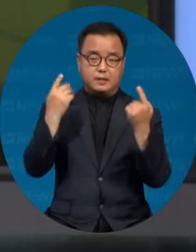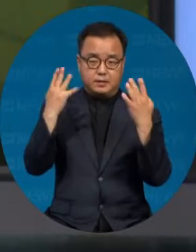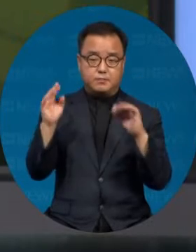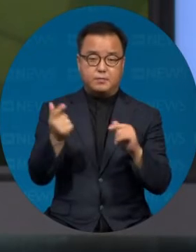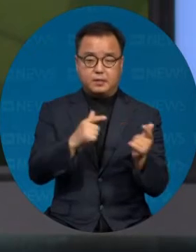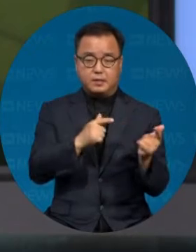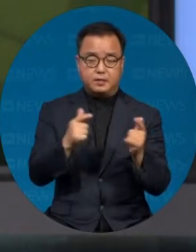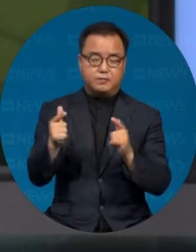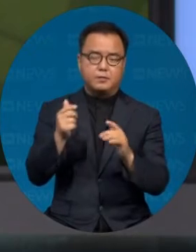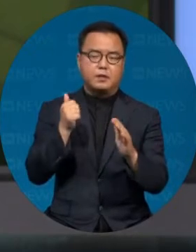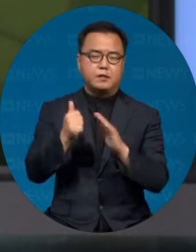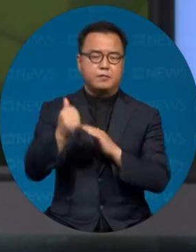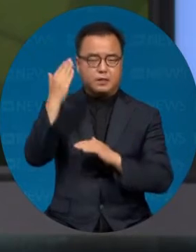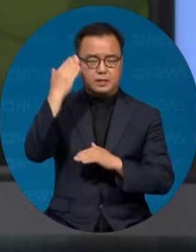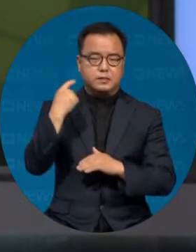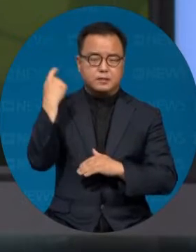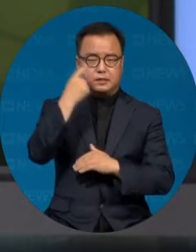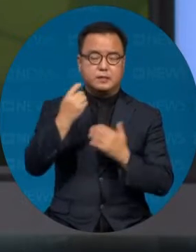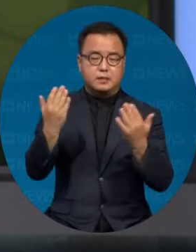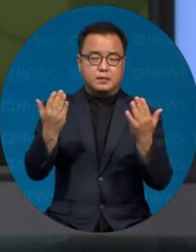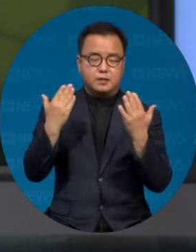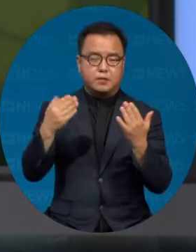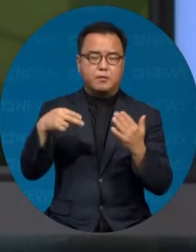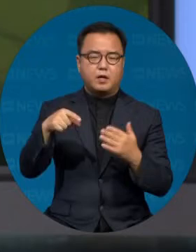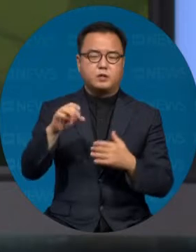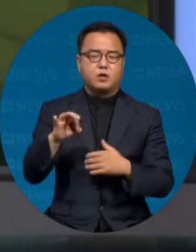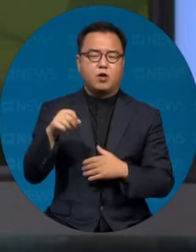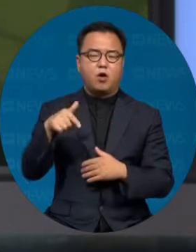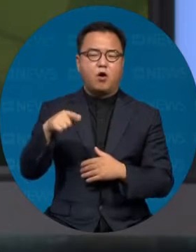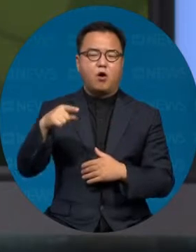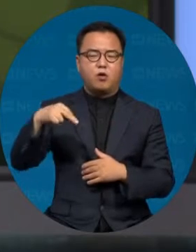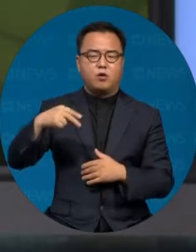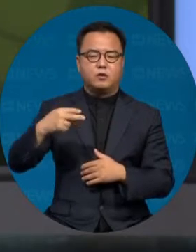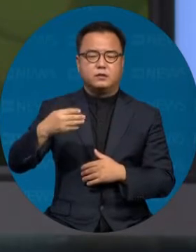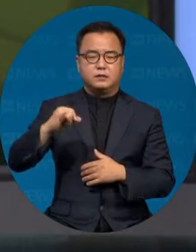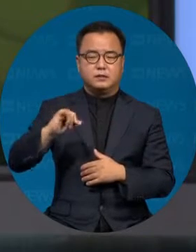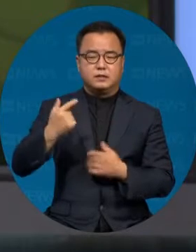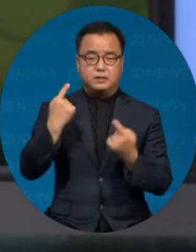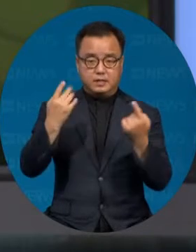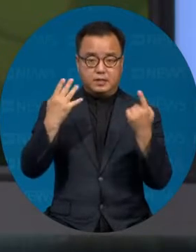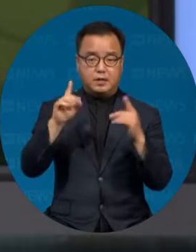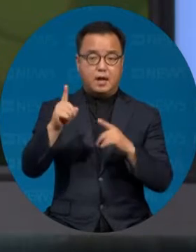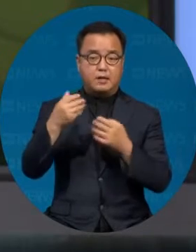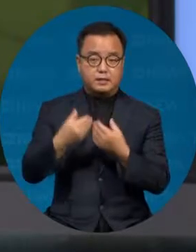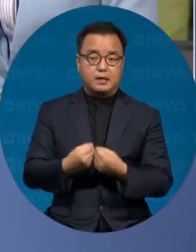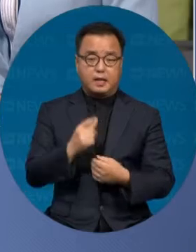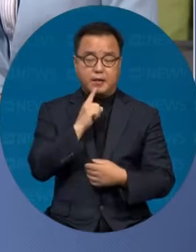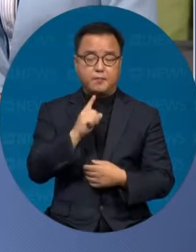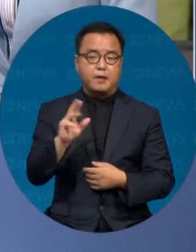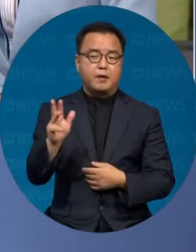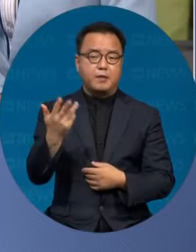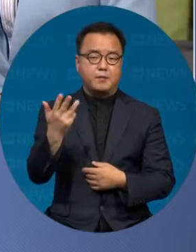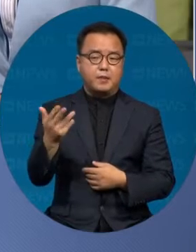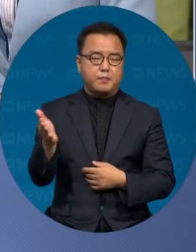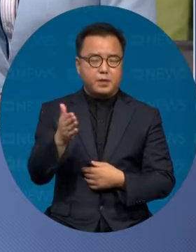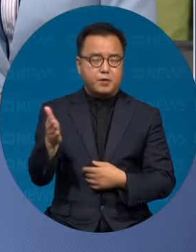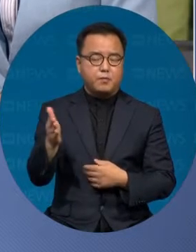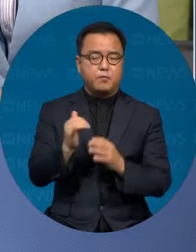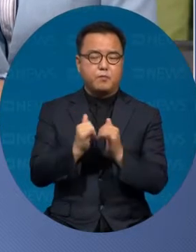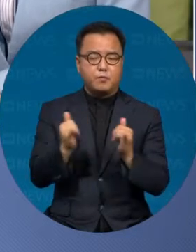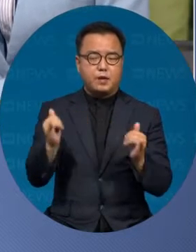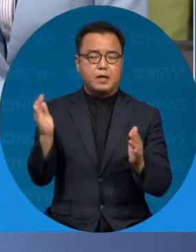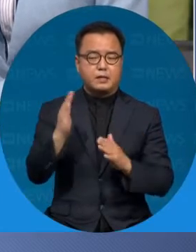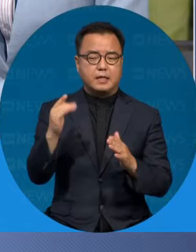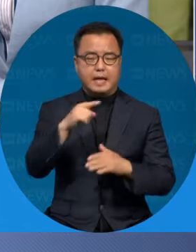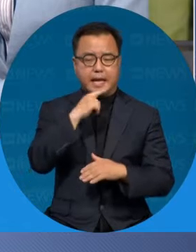대표 흑인 학교죠. 세인트 어거스틴 대학을 한 사례로 언급했습니다. 이 대학은 최근 800여 명에 달하는 이 학생들의 빚을